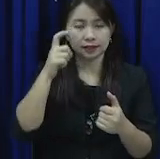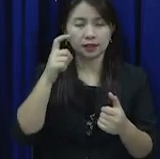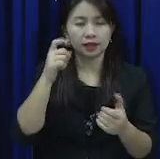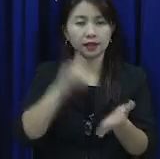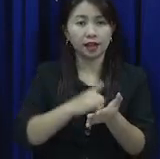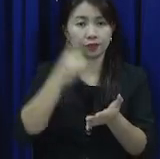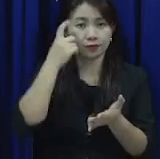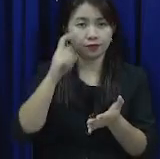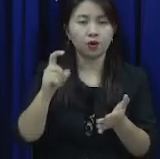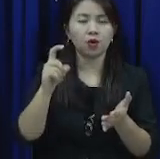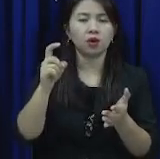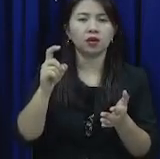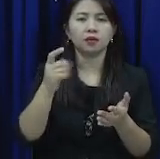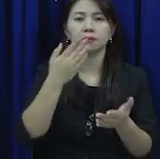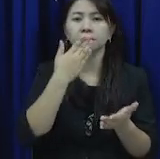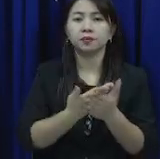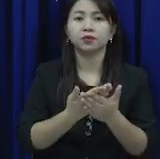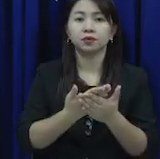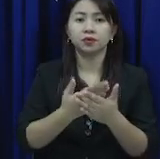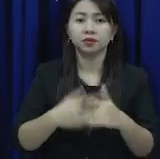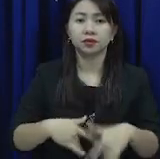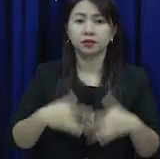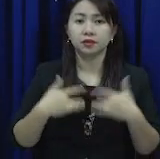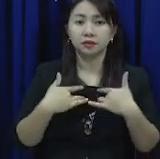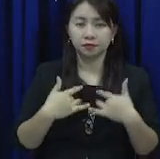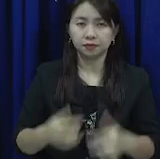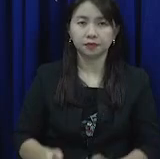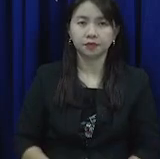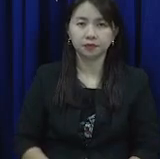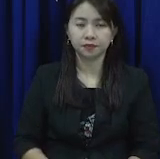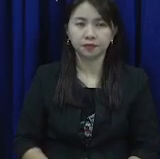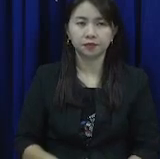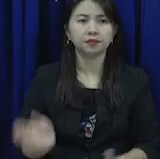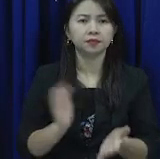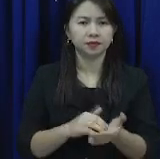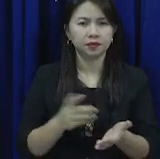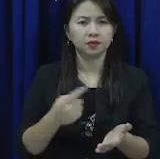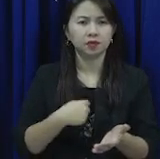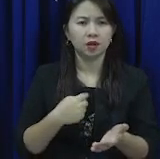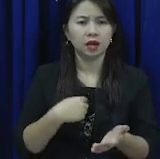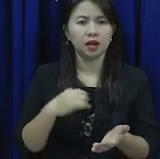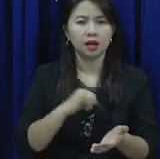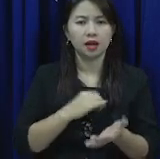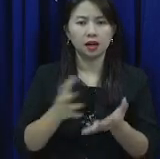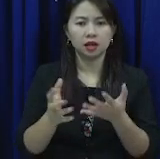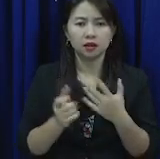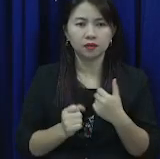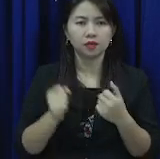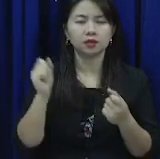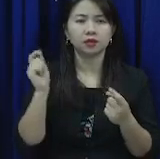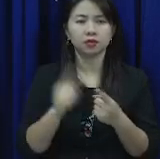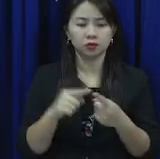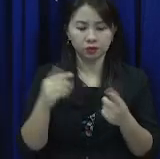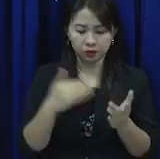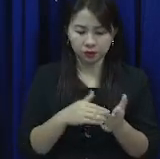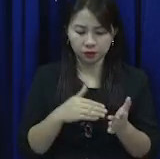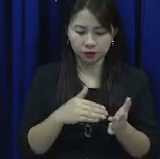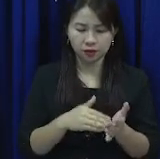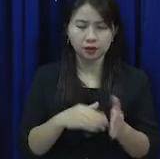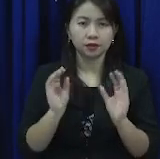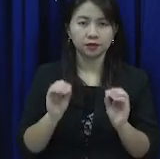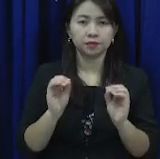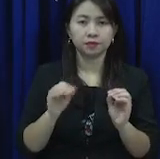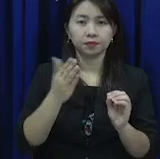buhay kasi most of the time kasi yun nga parang gusto ko gusto kong i-review dito yung sinabi ni Pastor Last na Last na preaching ni last Sunday